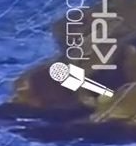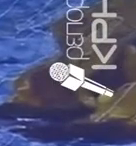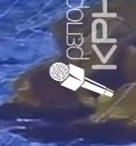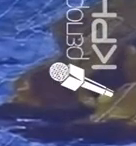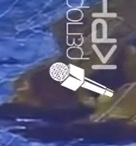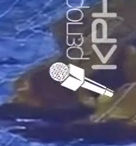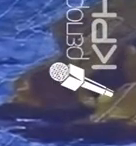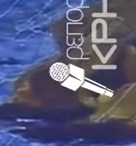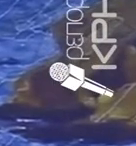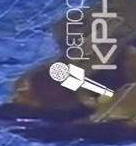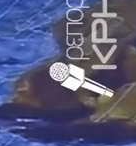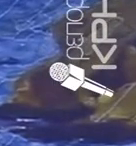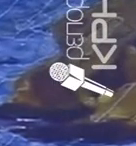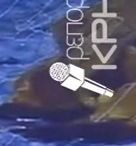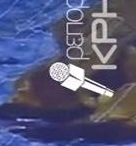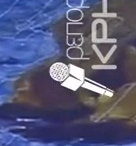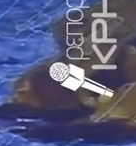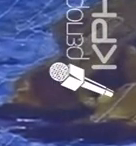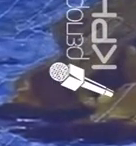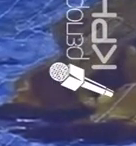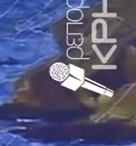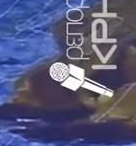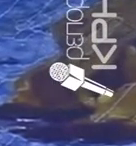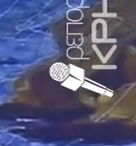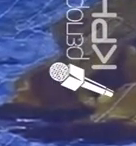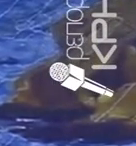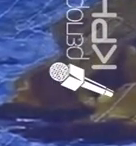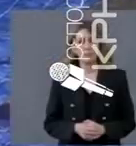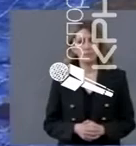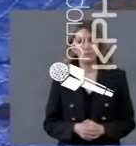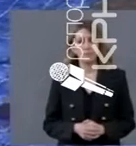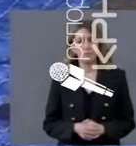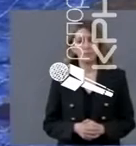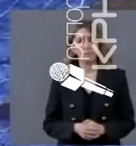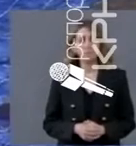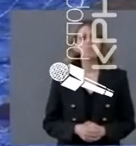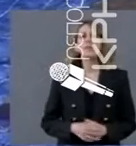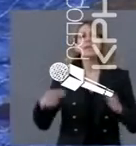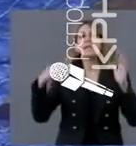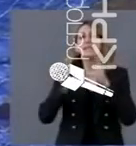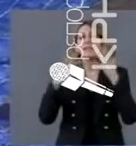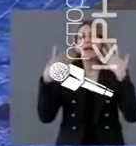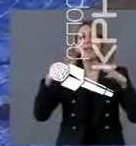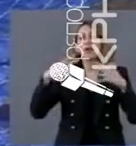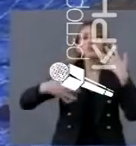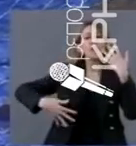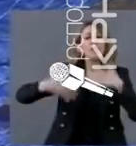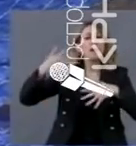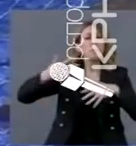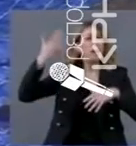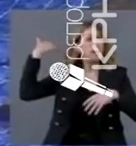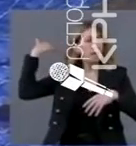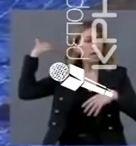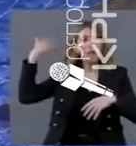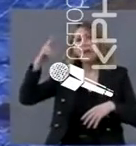Όταν ο Γερμανός πρέσβης το 1915 του